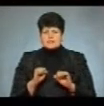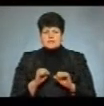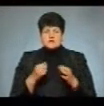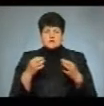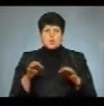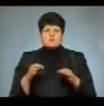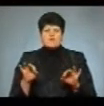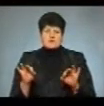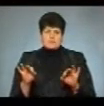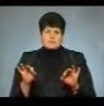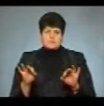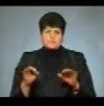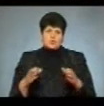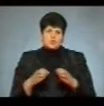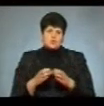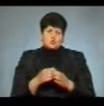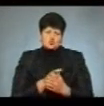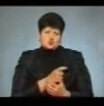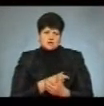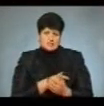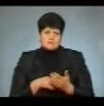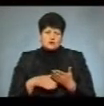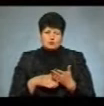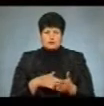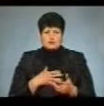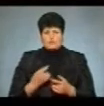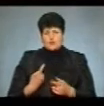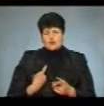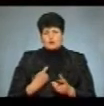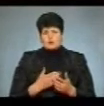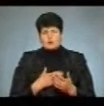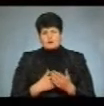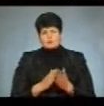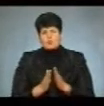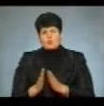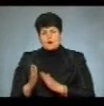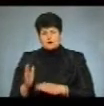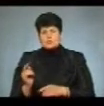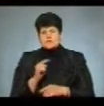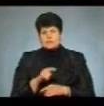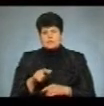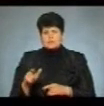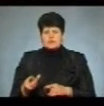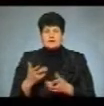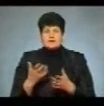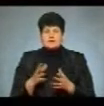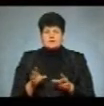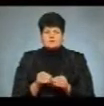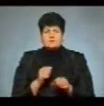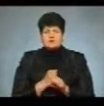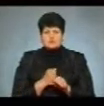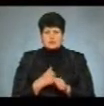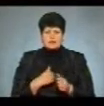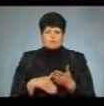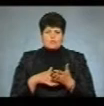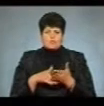добровільними дружинами, які допомагають нам в охороні громадського порядку, з тими людьми, з якими ми працюємо, які нам